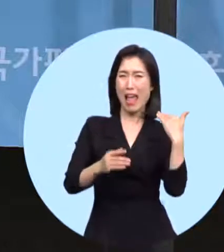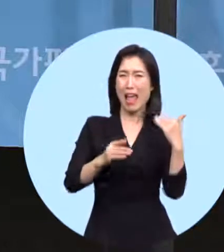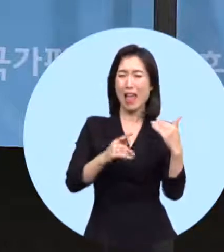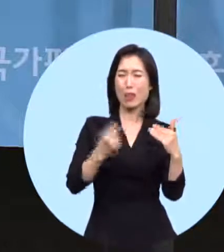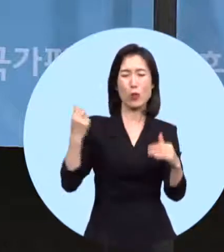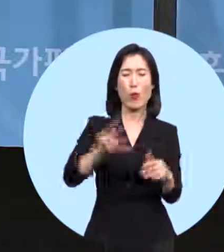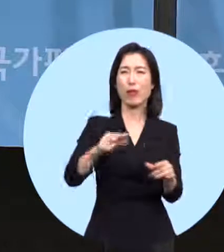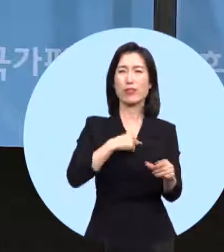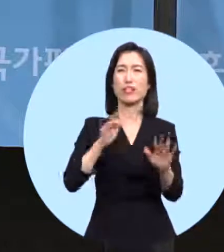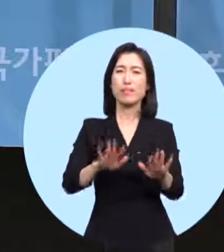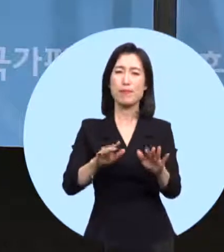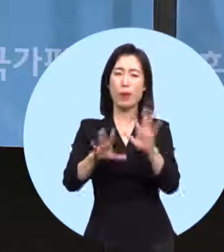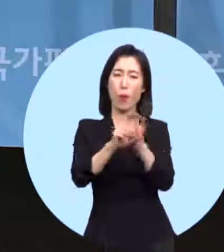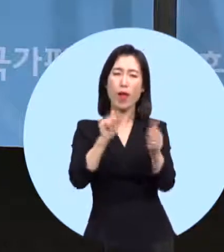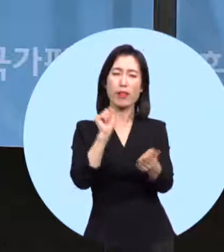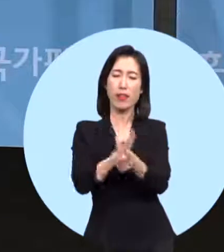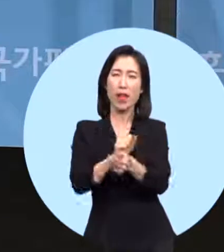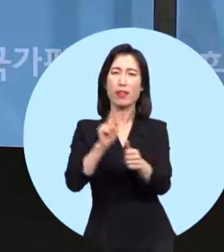판은 더 내려가서